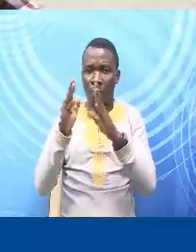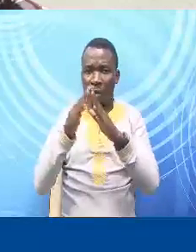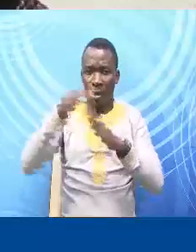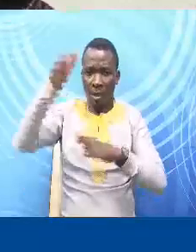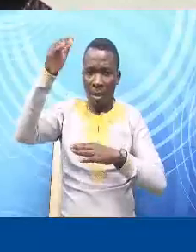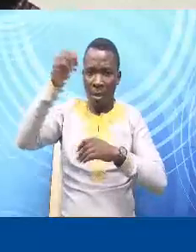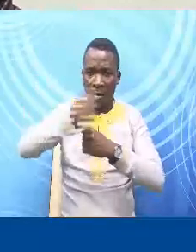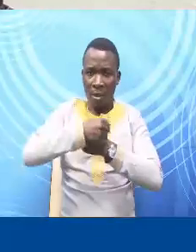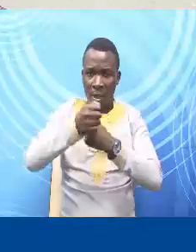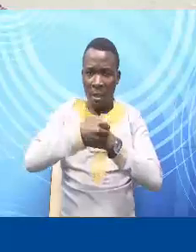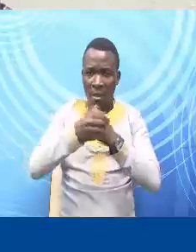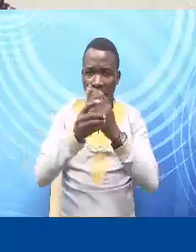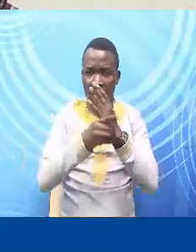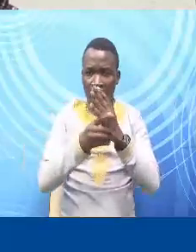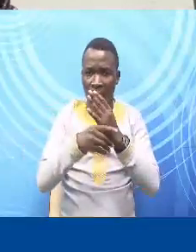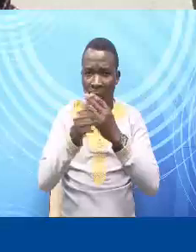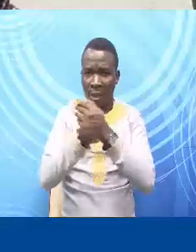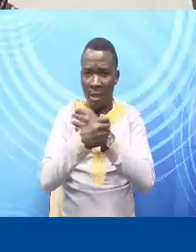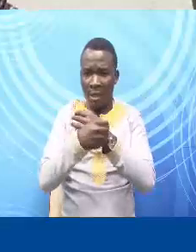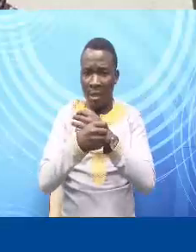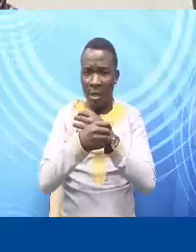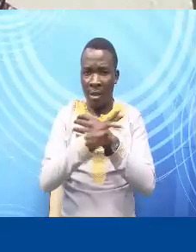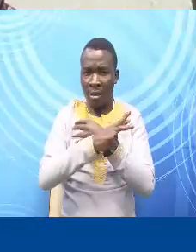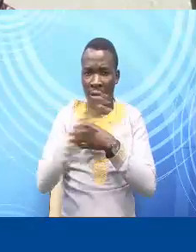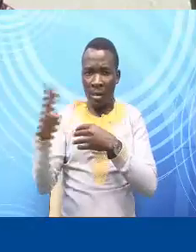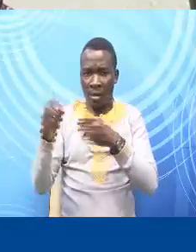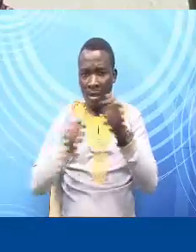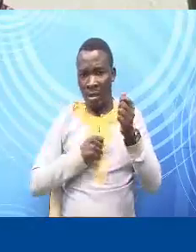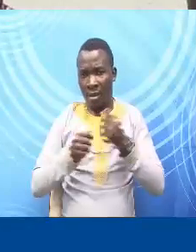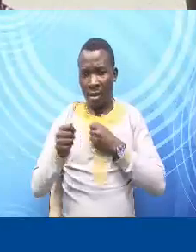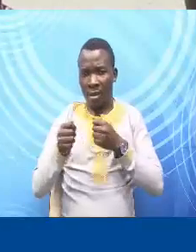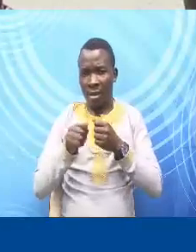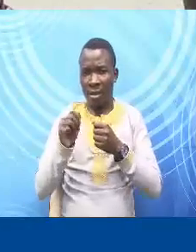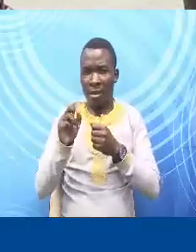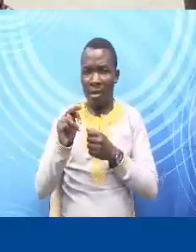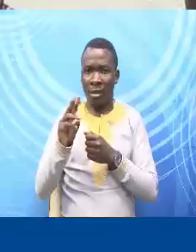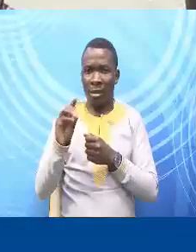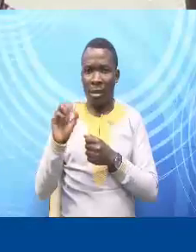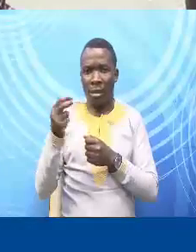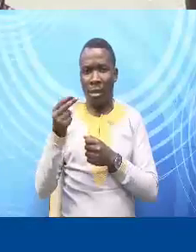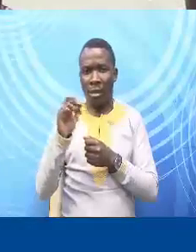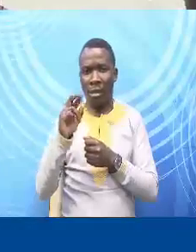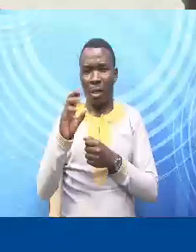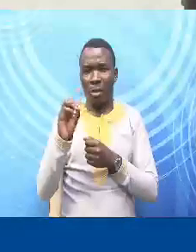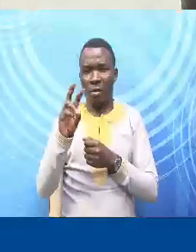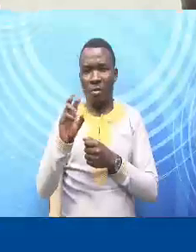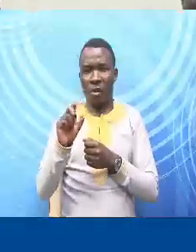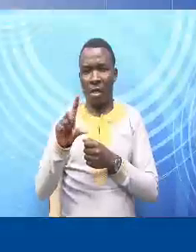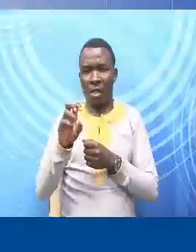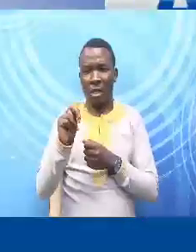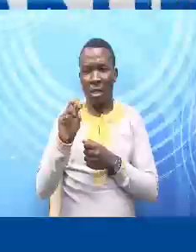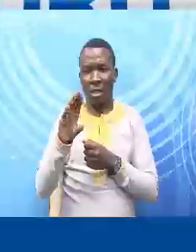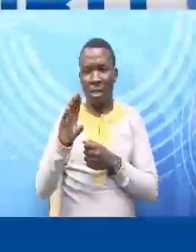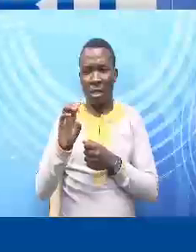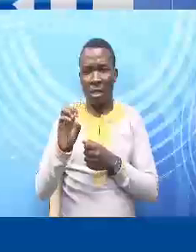Gisenyi mu karere ka Rubavu mu burengerazuba bw'u Rwanda. Ndindahiro Valensi papi.